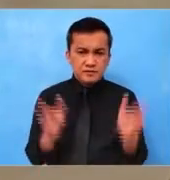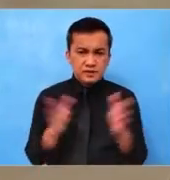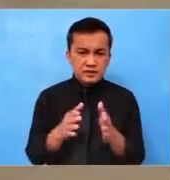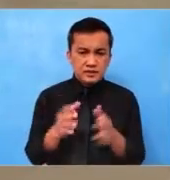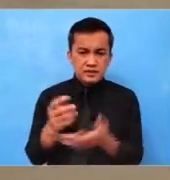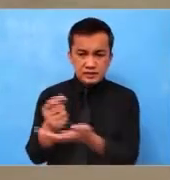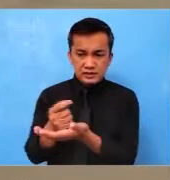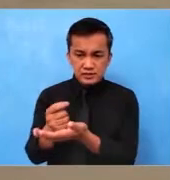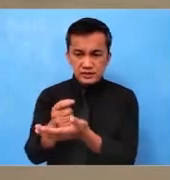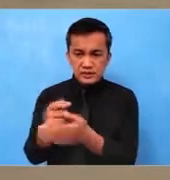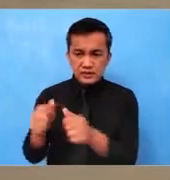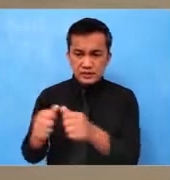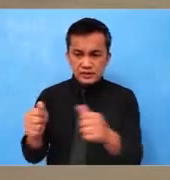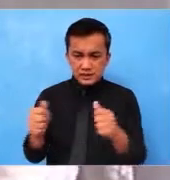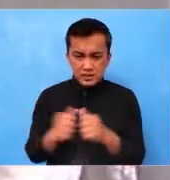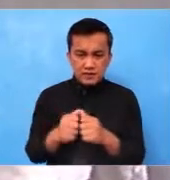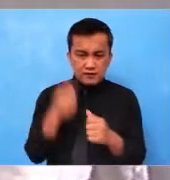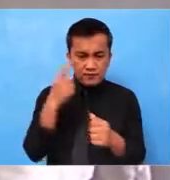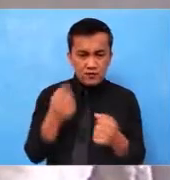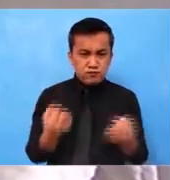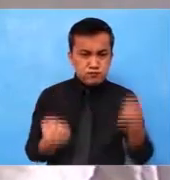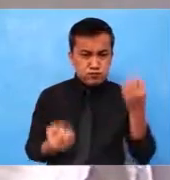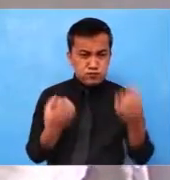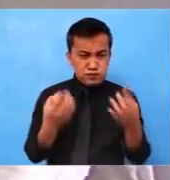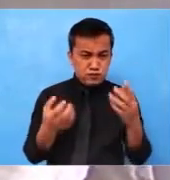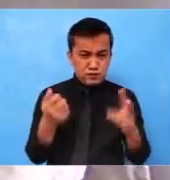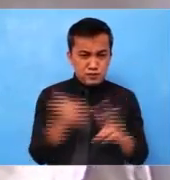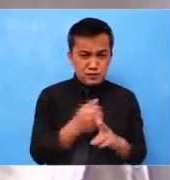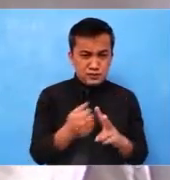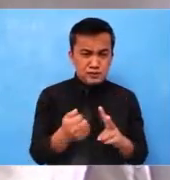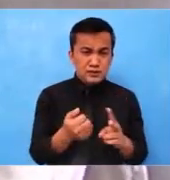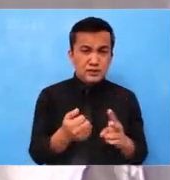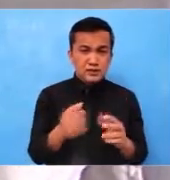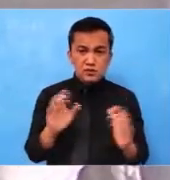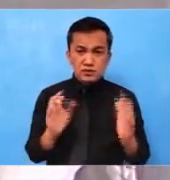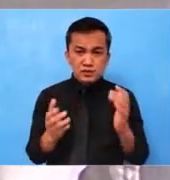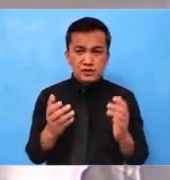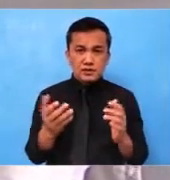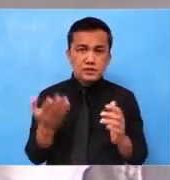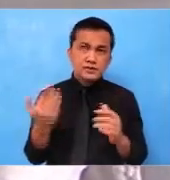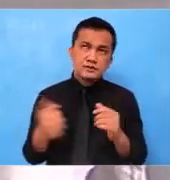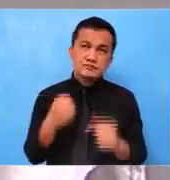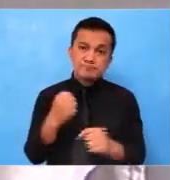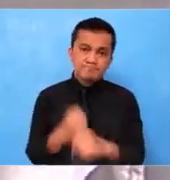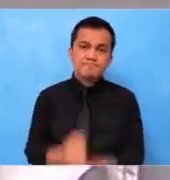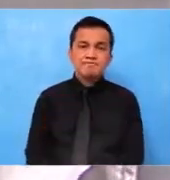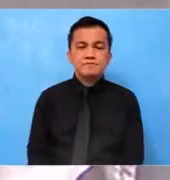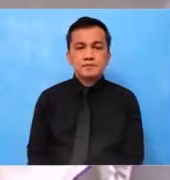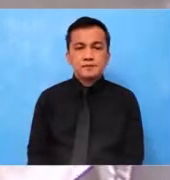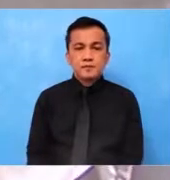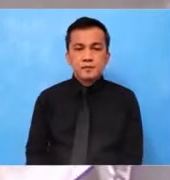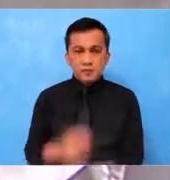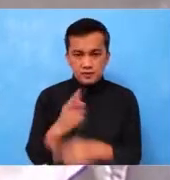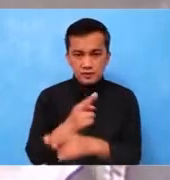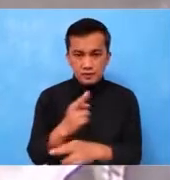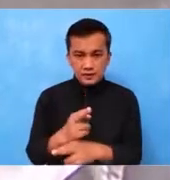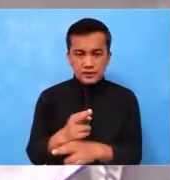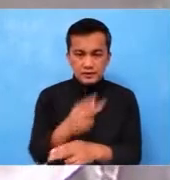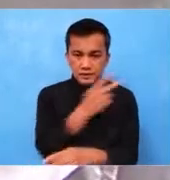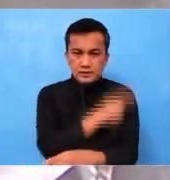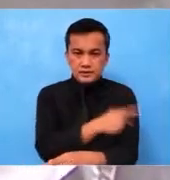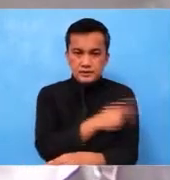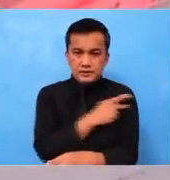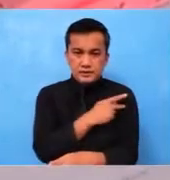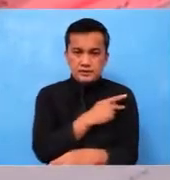mga mapuputukan ngayong taon kumpara sa mga nagdaang New Year. May mga regular na pasyente na rin kasing namamalagi sa emergency